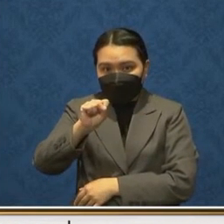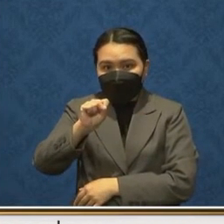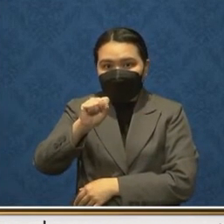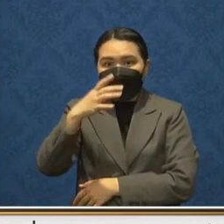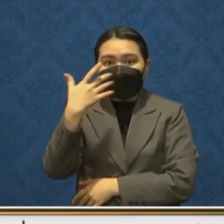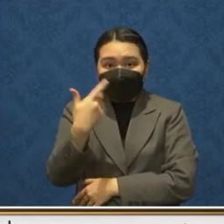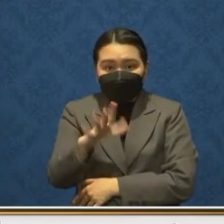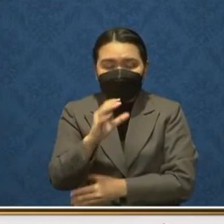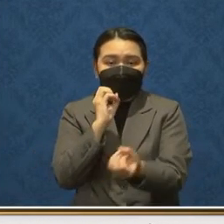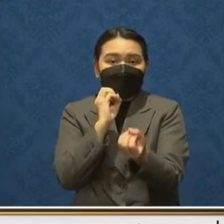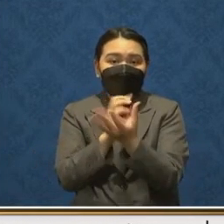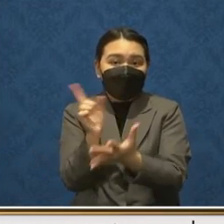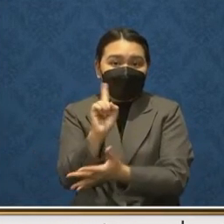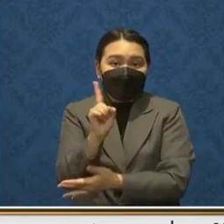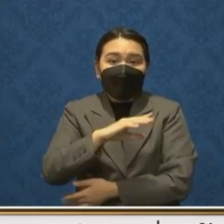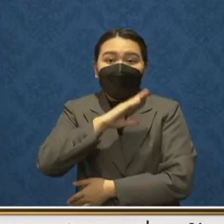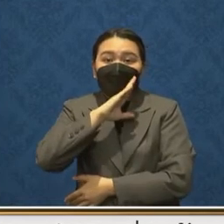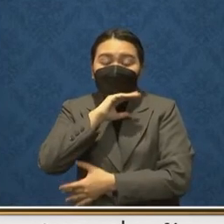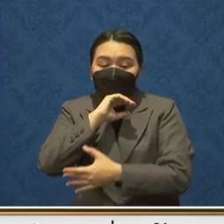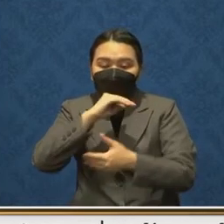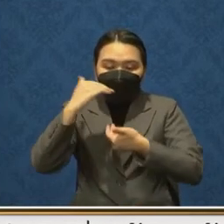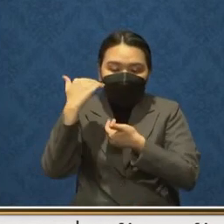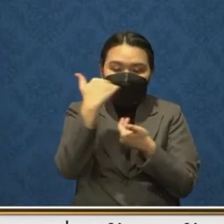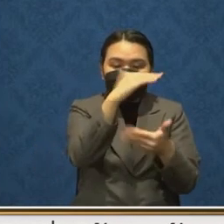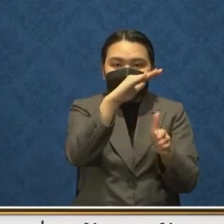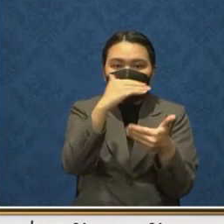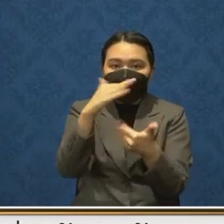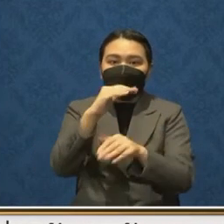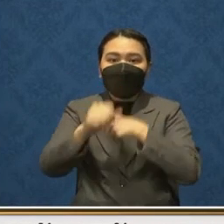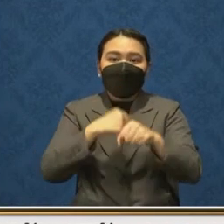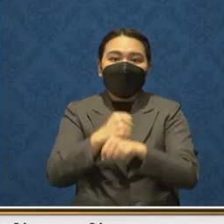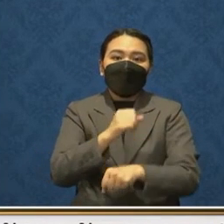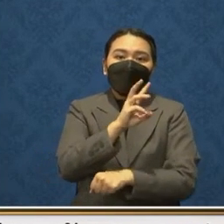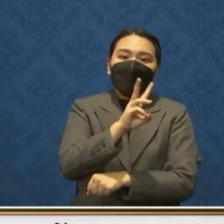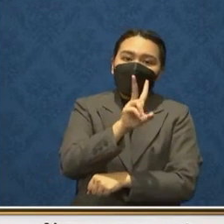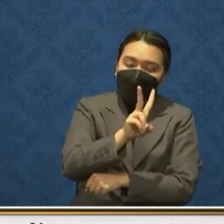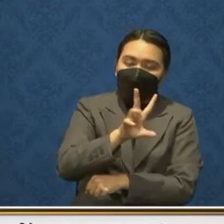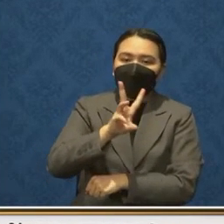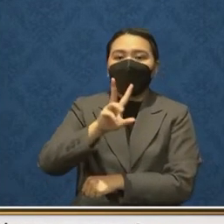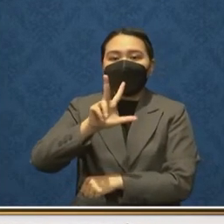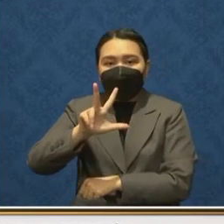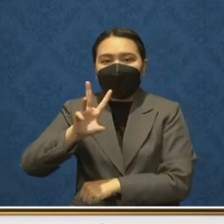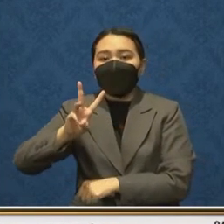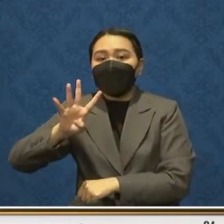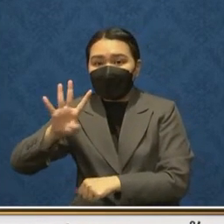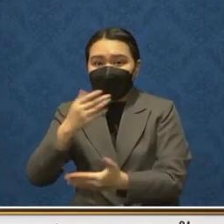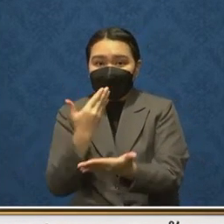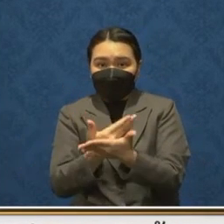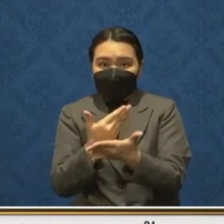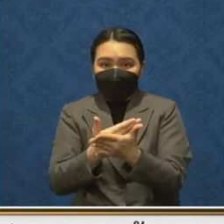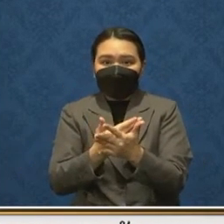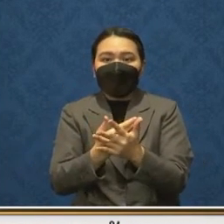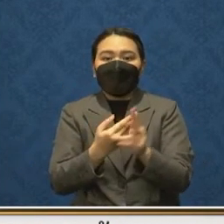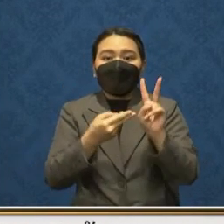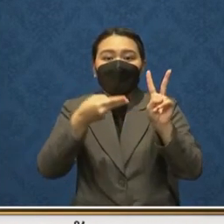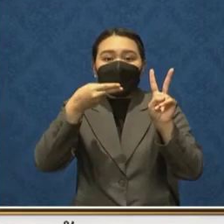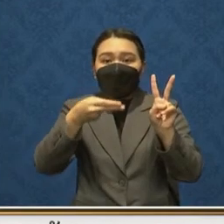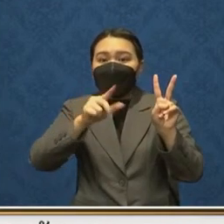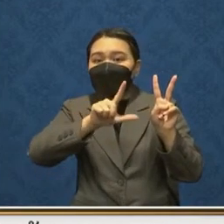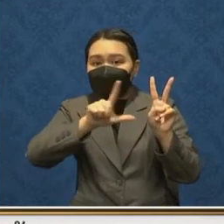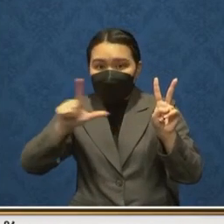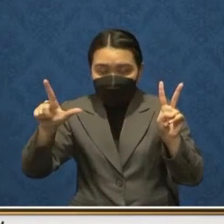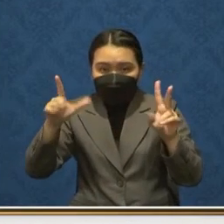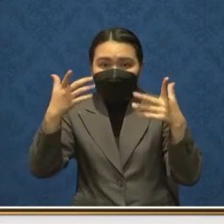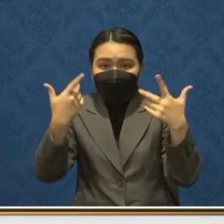ึ้นคือ หมูที่ส่งออกปี 626-364 ปีและประมาณ 2, ล้านรวมทั้งปริตภั์จาก